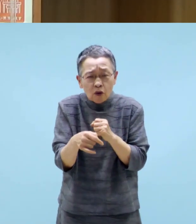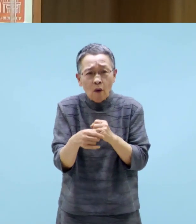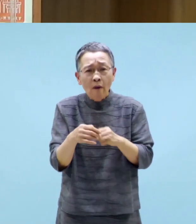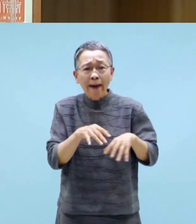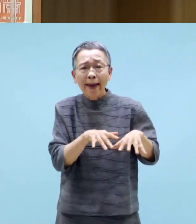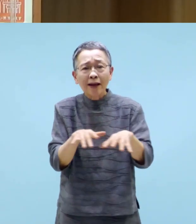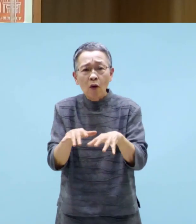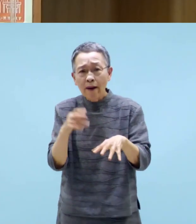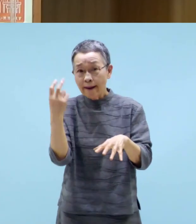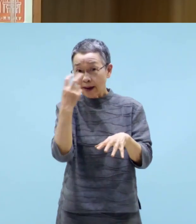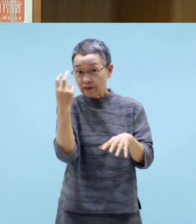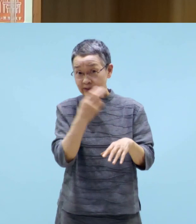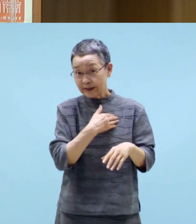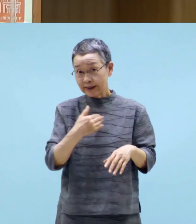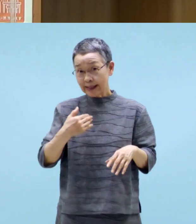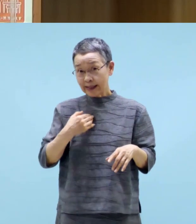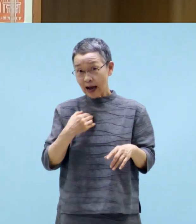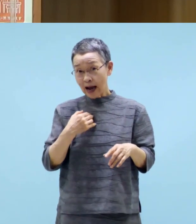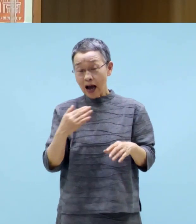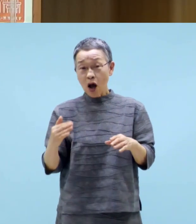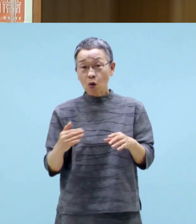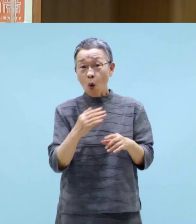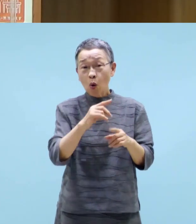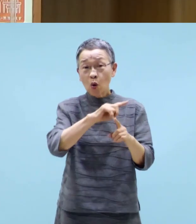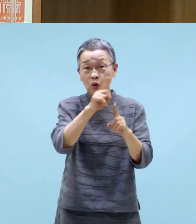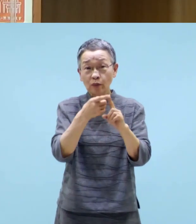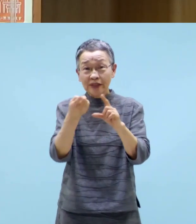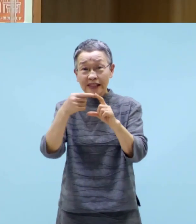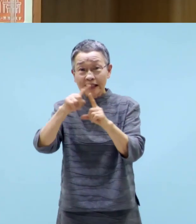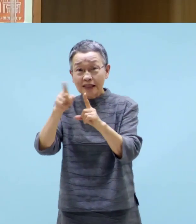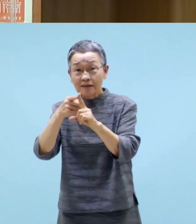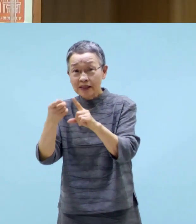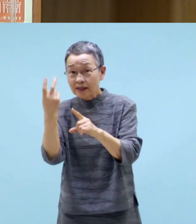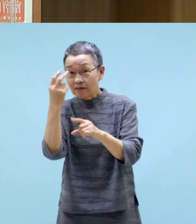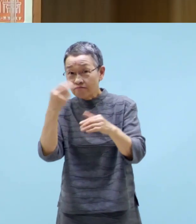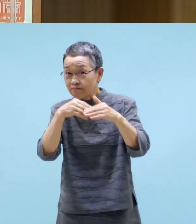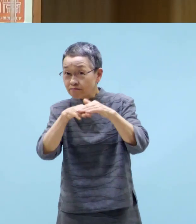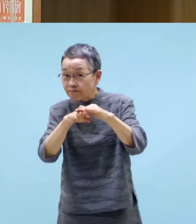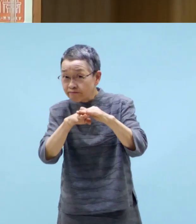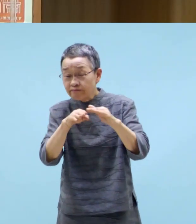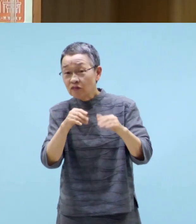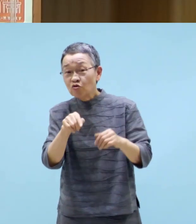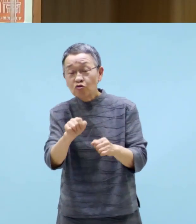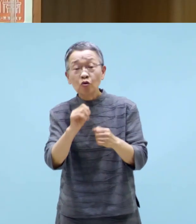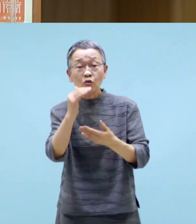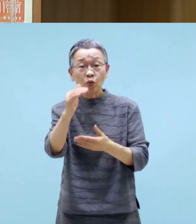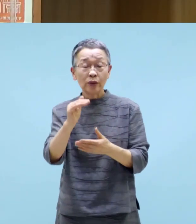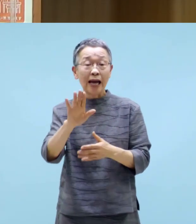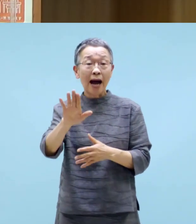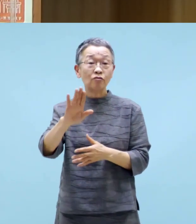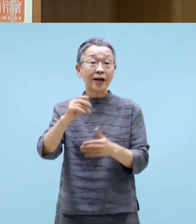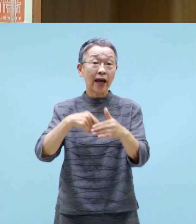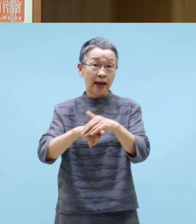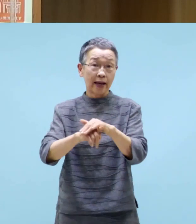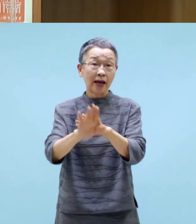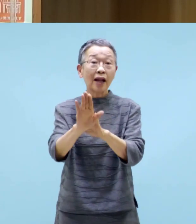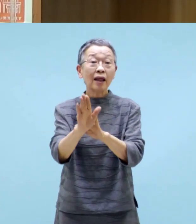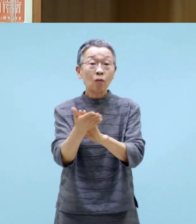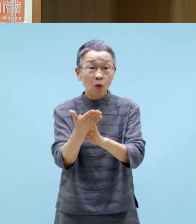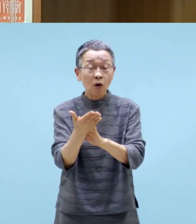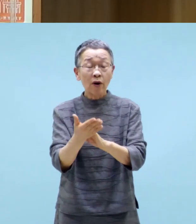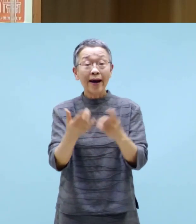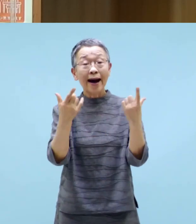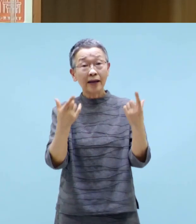た高濃度 PCB 廃棄物を搬入処理するということとしているわけでありますが、や